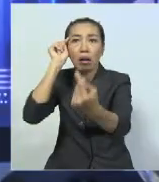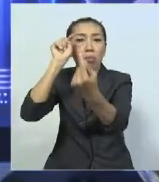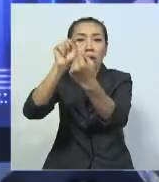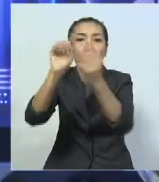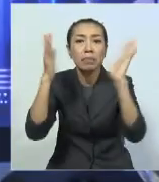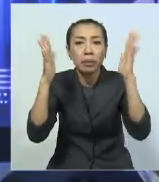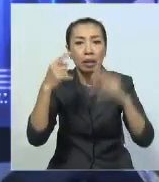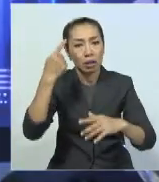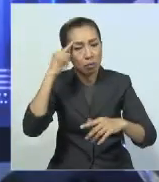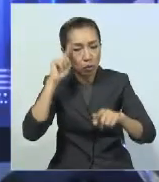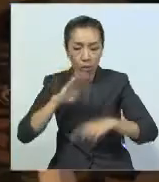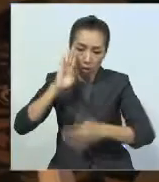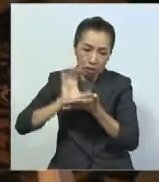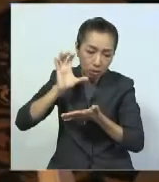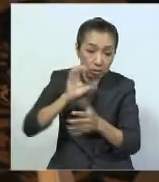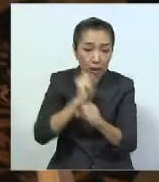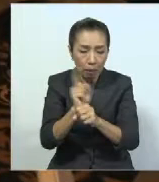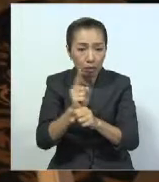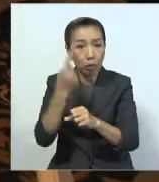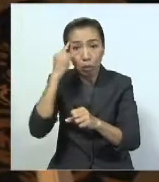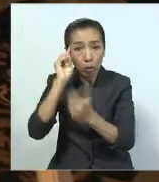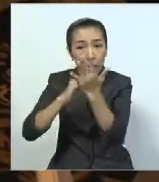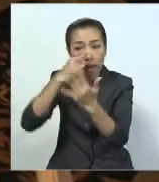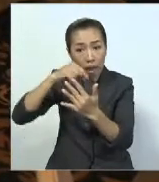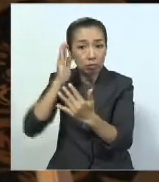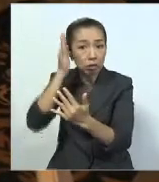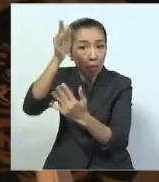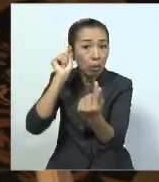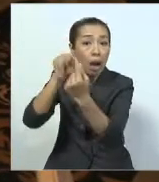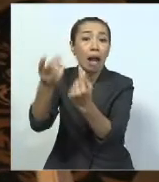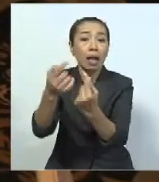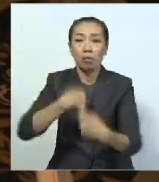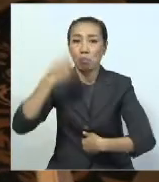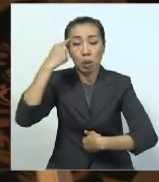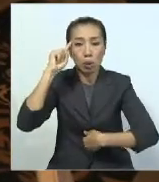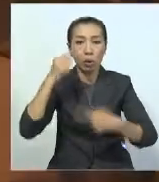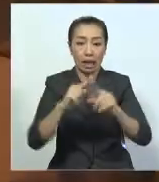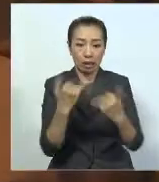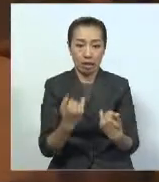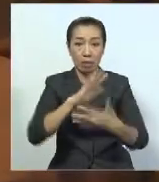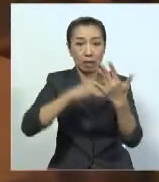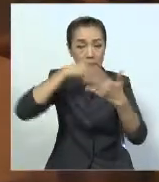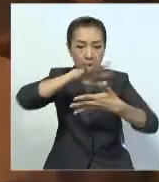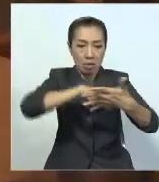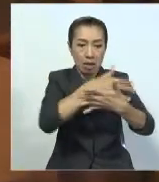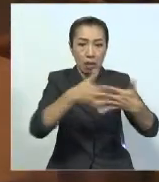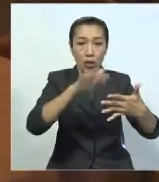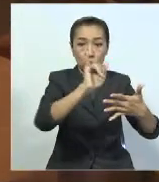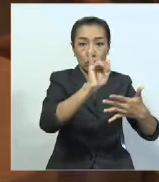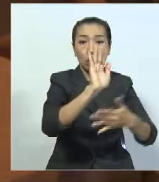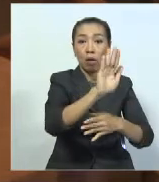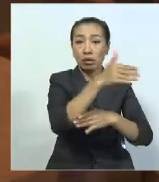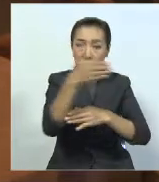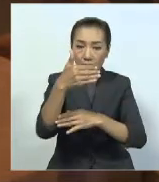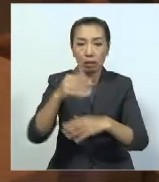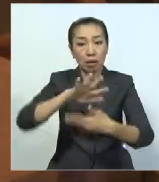างทำให้ไม่ตอบโจทย์นักลงทุนได้จนกระทั่งประเทศไทยมียุทธศาสตร์ชาติพร้อมกับแผนปฏิรูปประเทศดังนั้น4